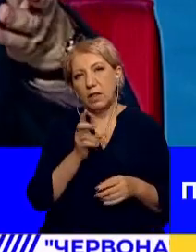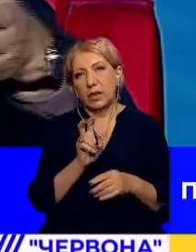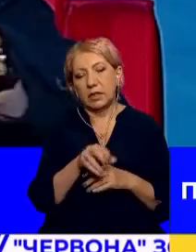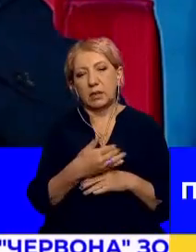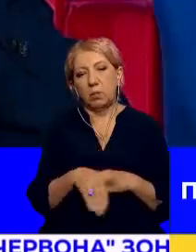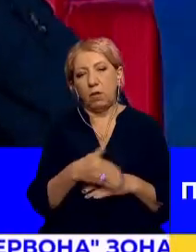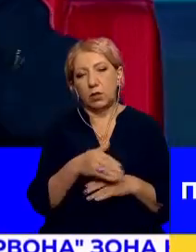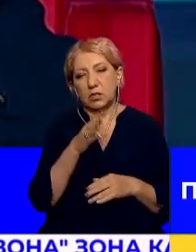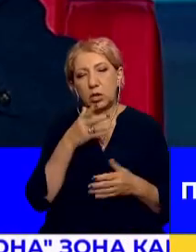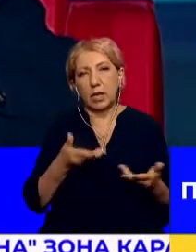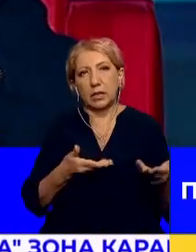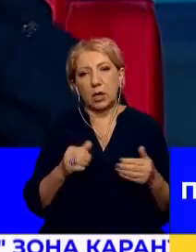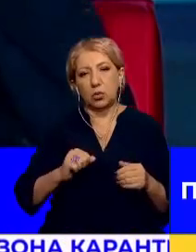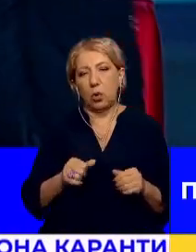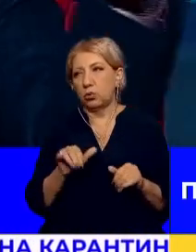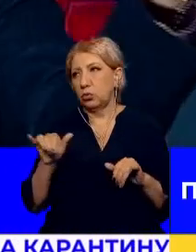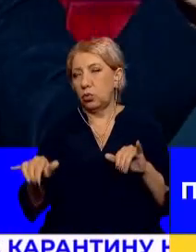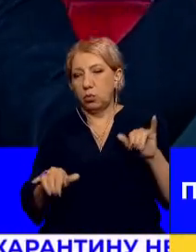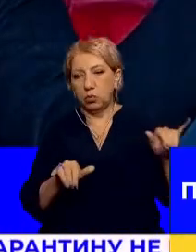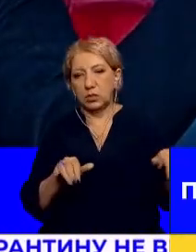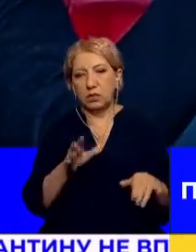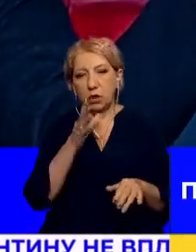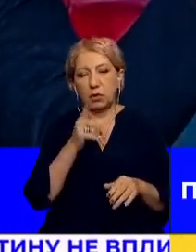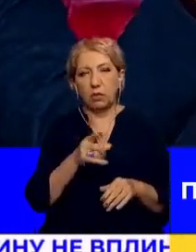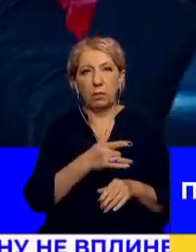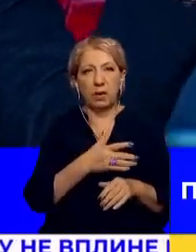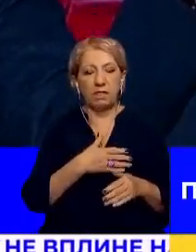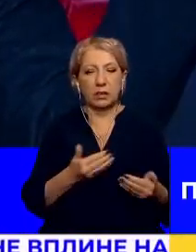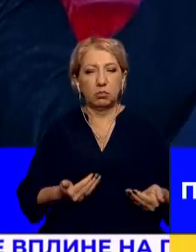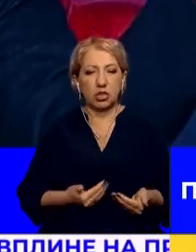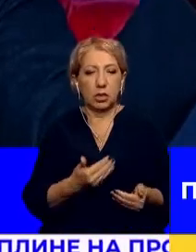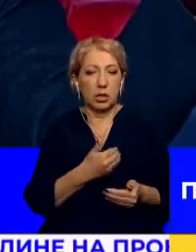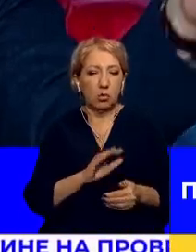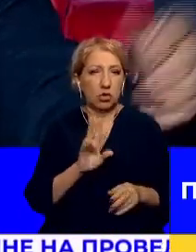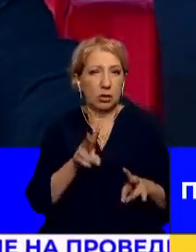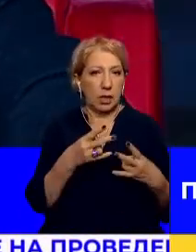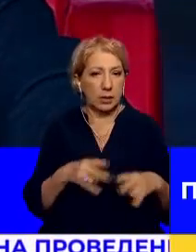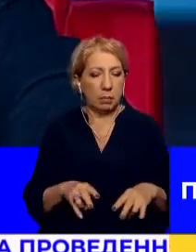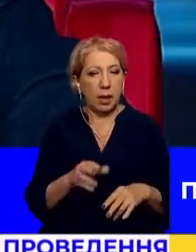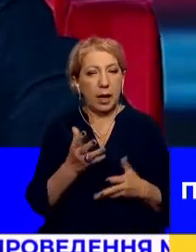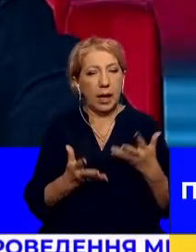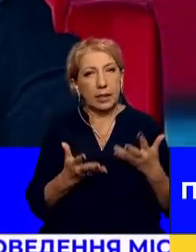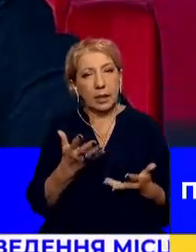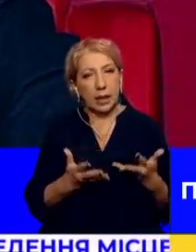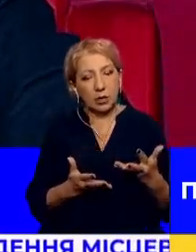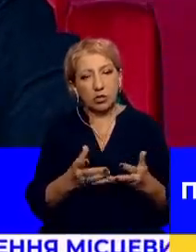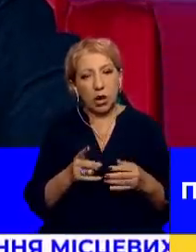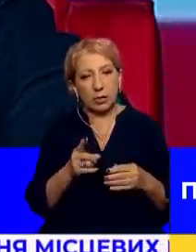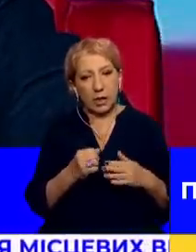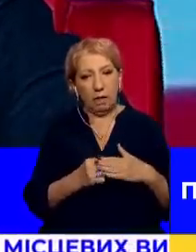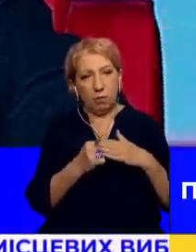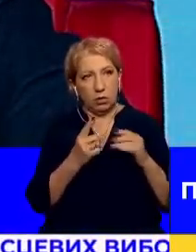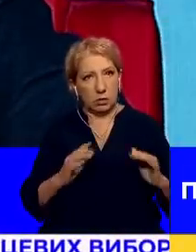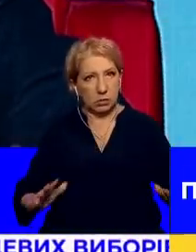по вулиці, коли ви йдете до друзів, коли ви у вашому приватному житті не хочете, не вакцинуйтесь. Але якщо на фоні